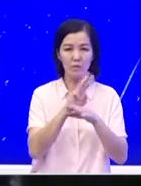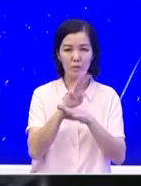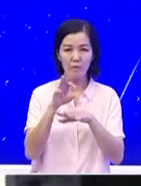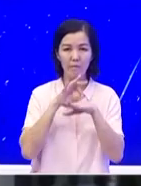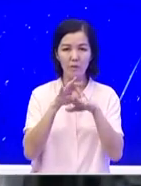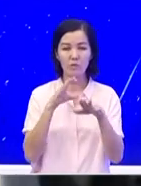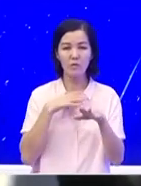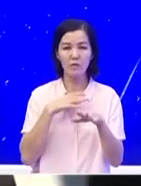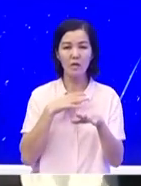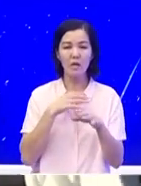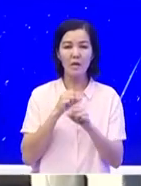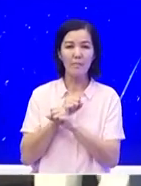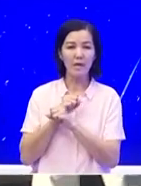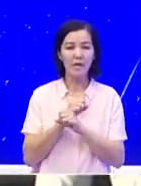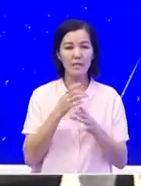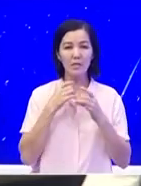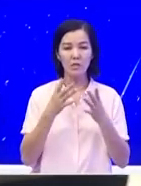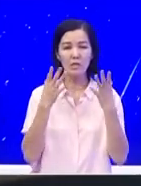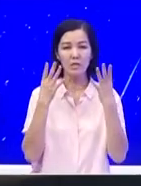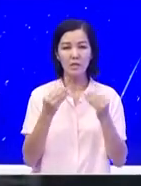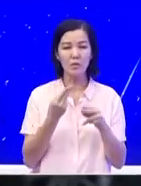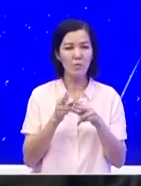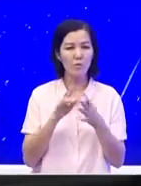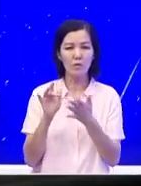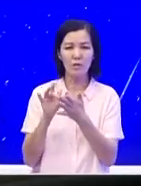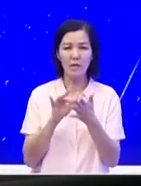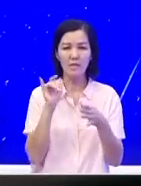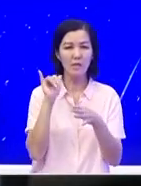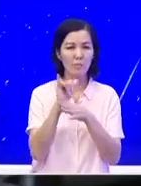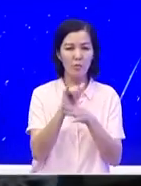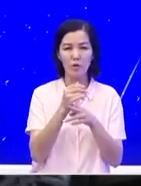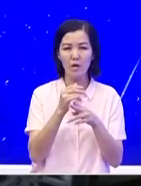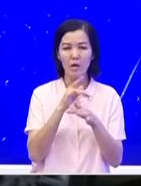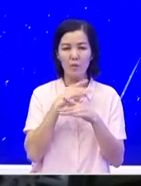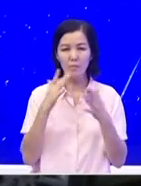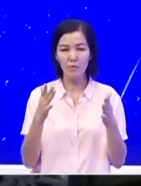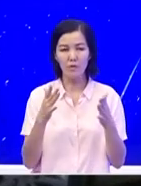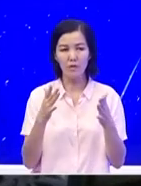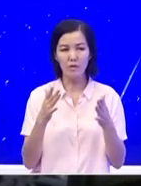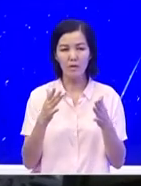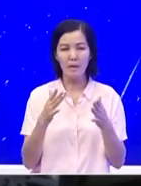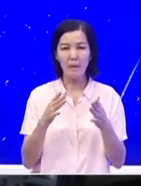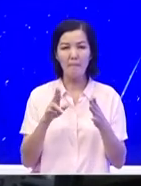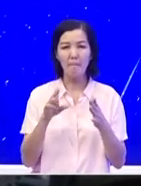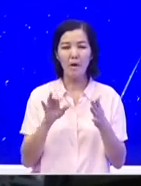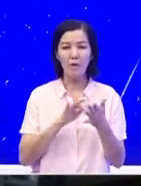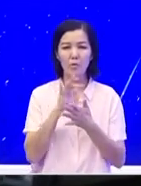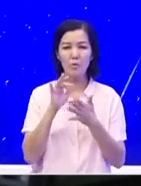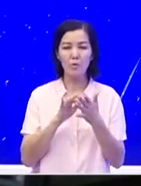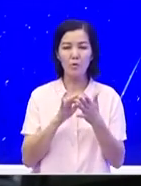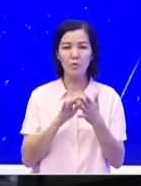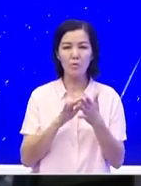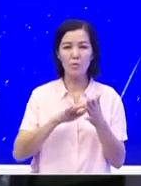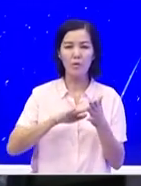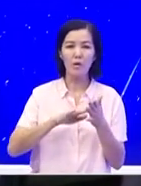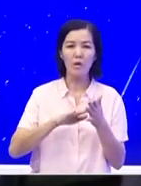город Текели приезжает очень много гостей, туристов, отдыхающих, которые прямо по городу поднимаются в сторону